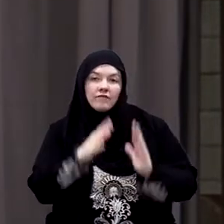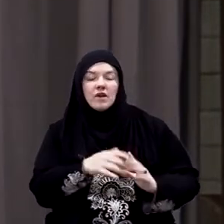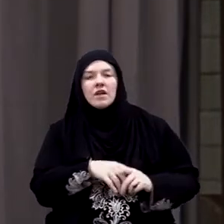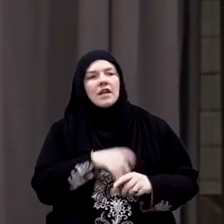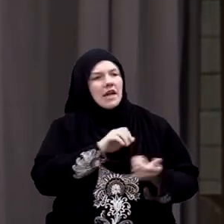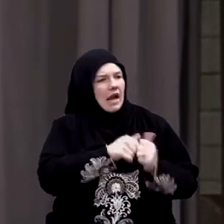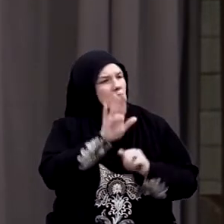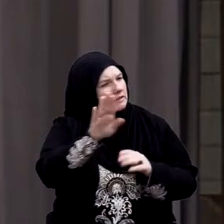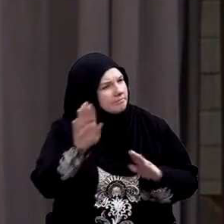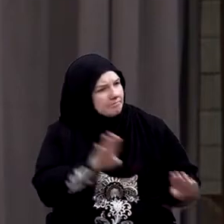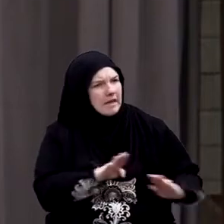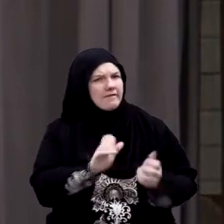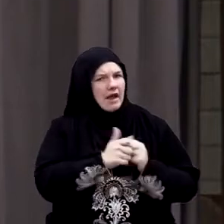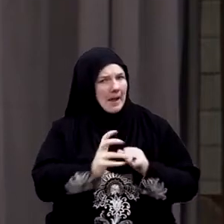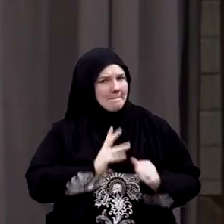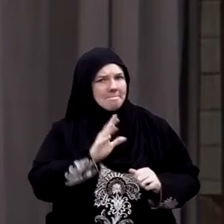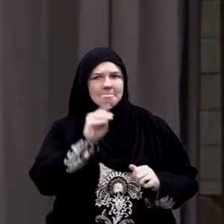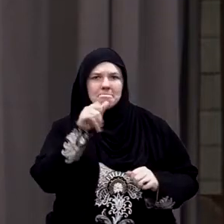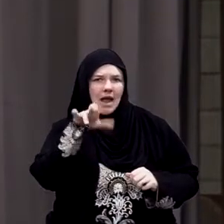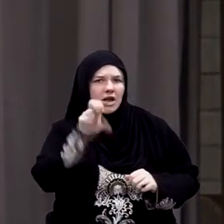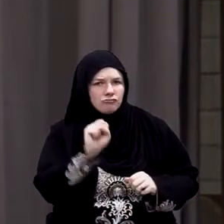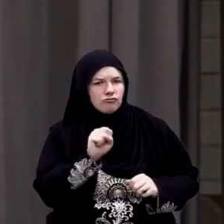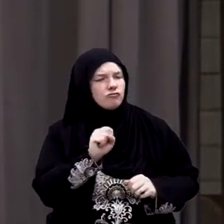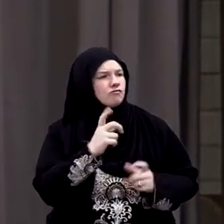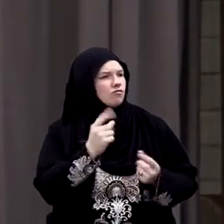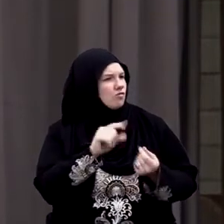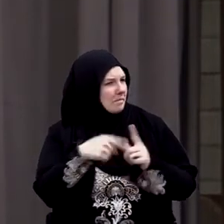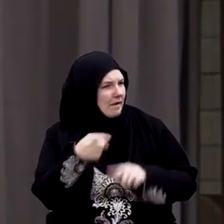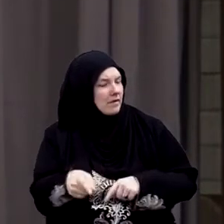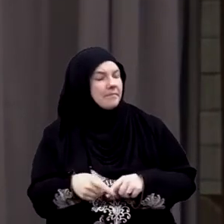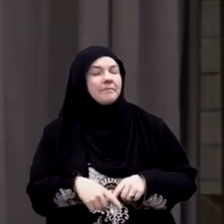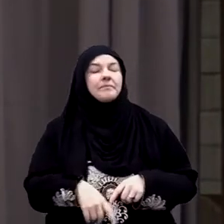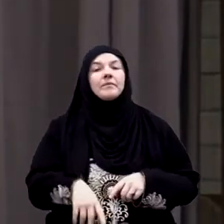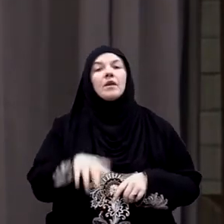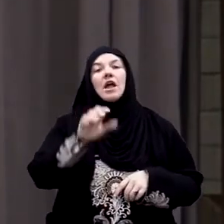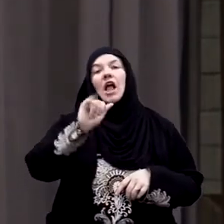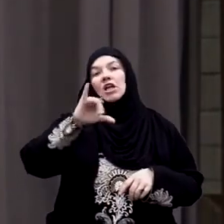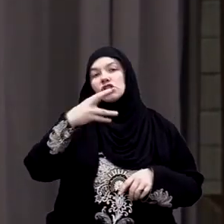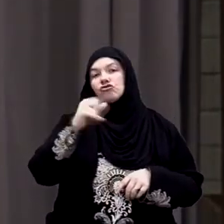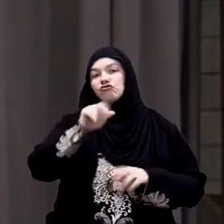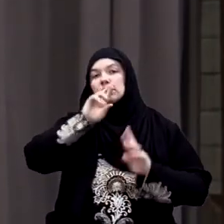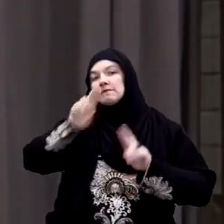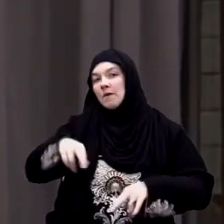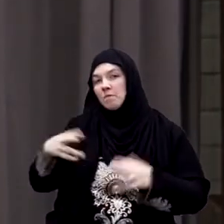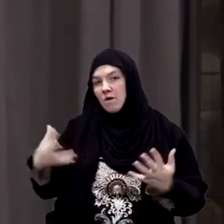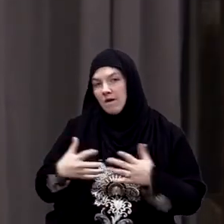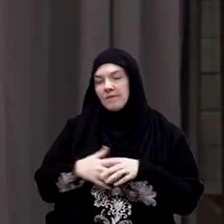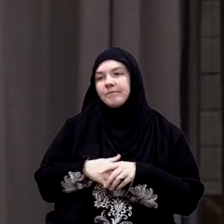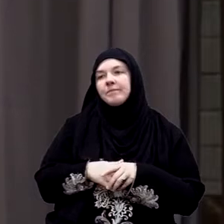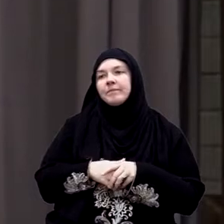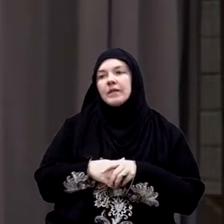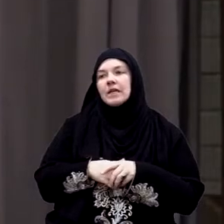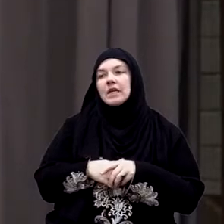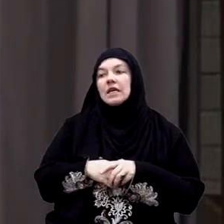and how he was, how his manners were, she said, كَانَ خُلُقُهُ الْقُرْآنِ. If you want to know